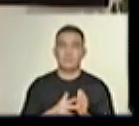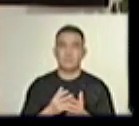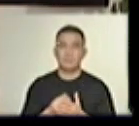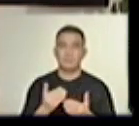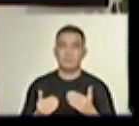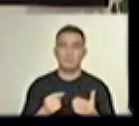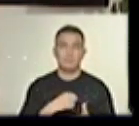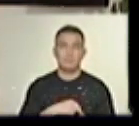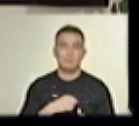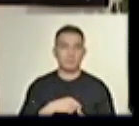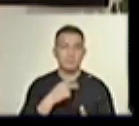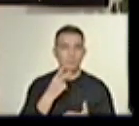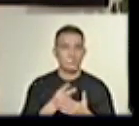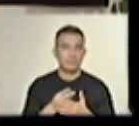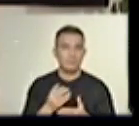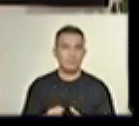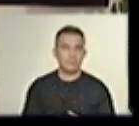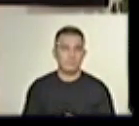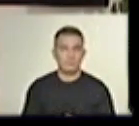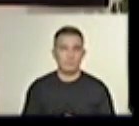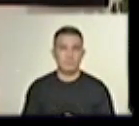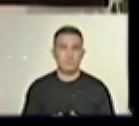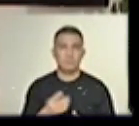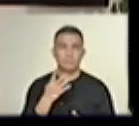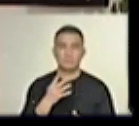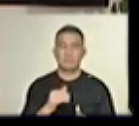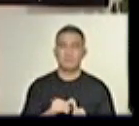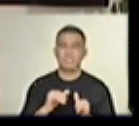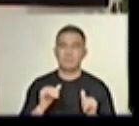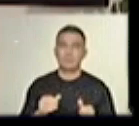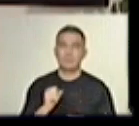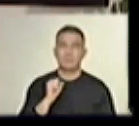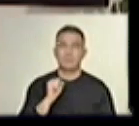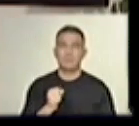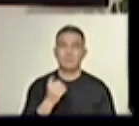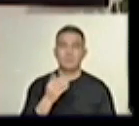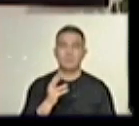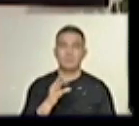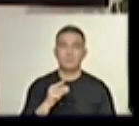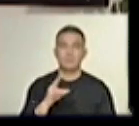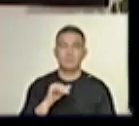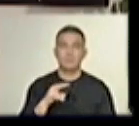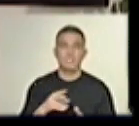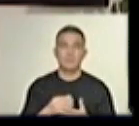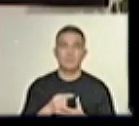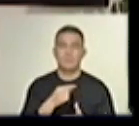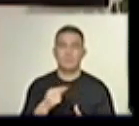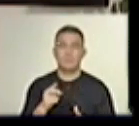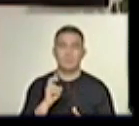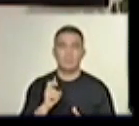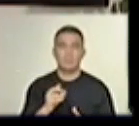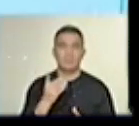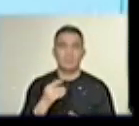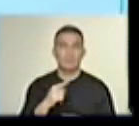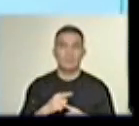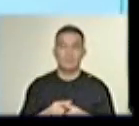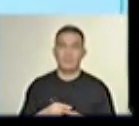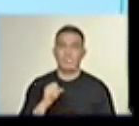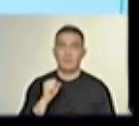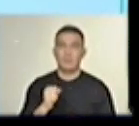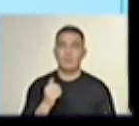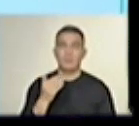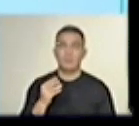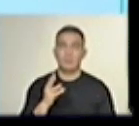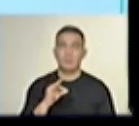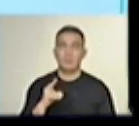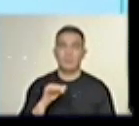738-masalaga e'tiboringizni qarating. To'r ko'paytiruv A ning moduli, ayru B ning moduli, qo'shu A ning